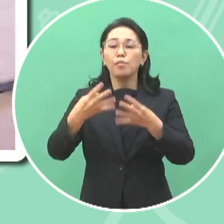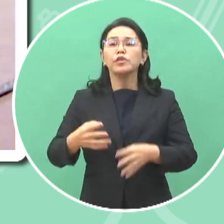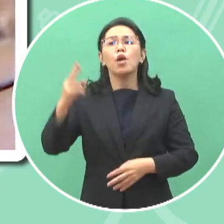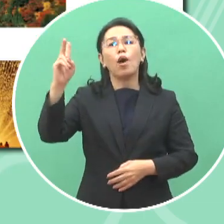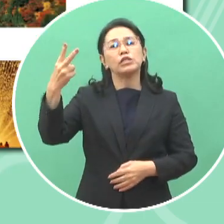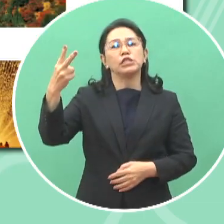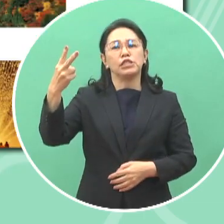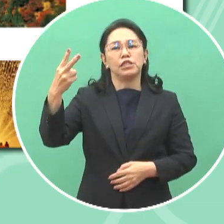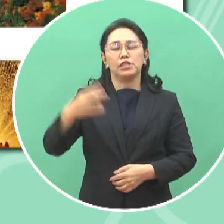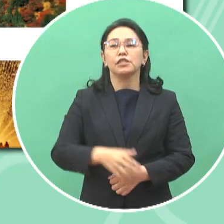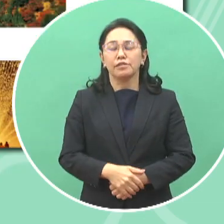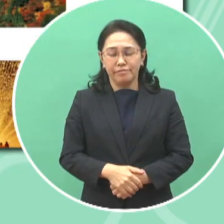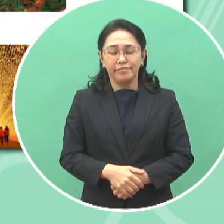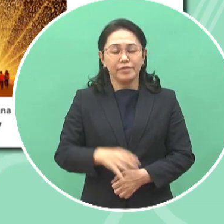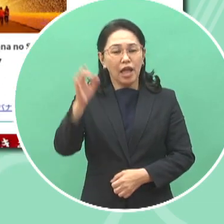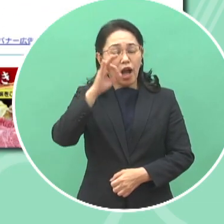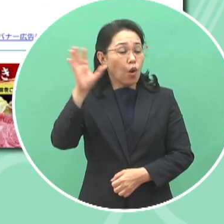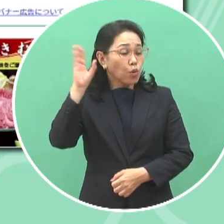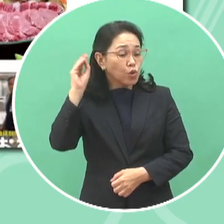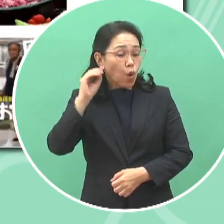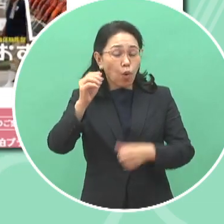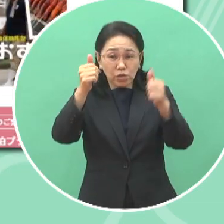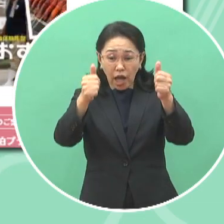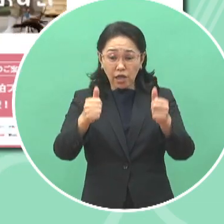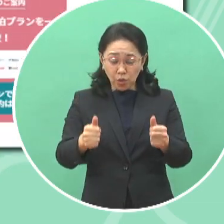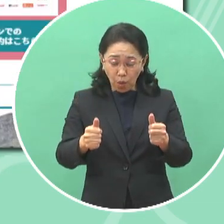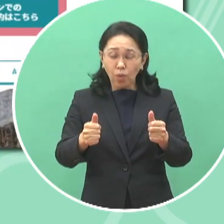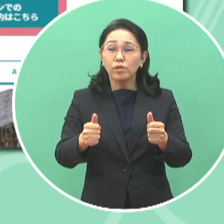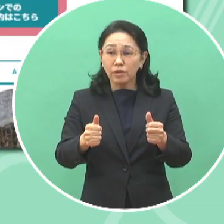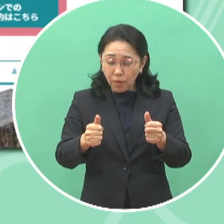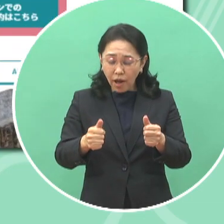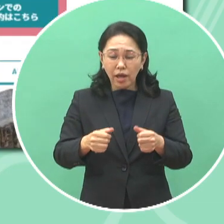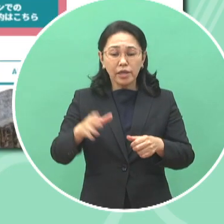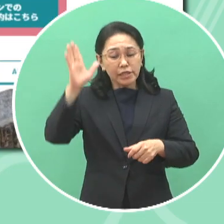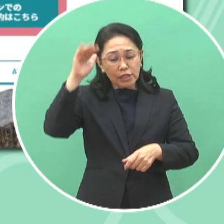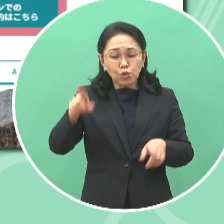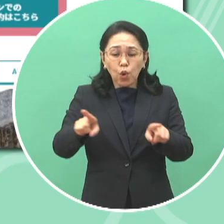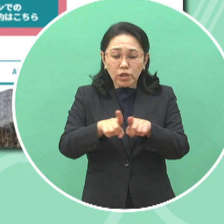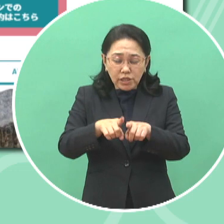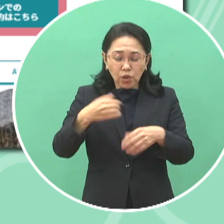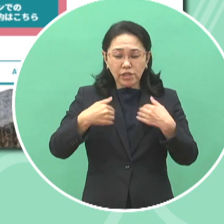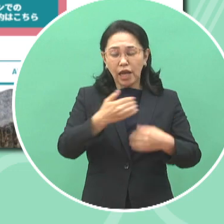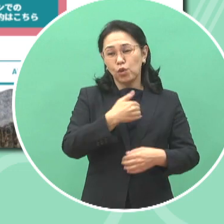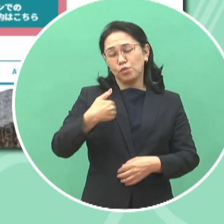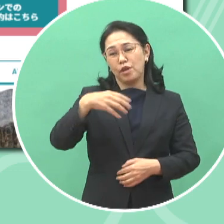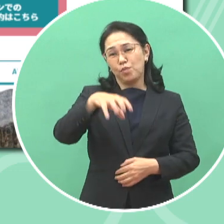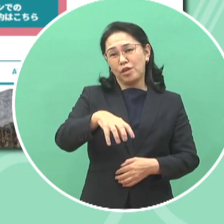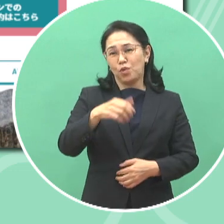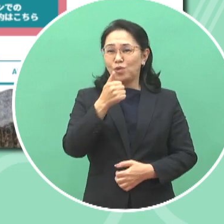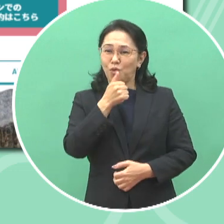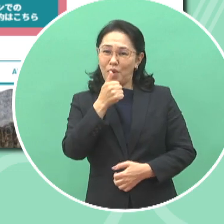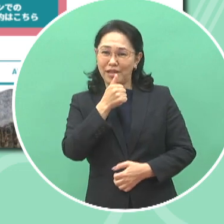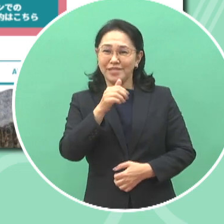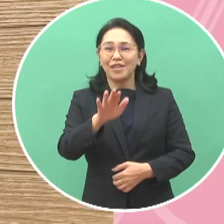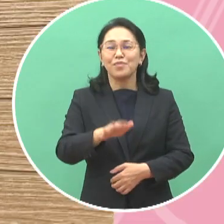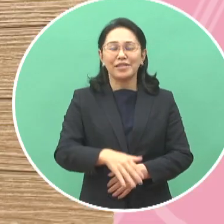位。観光情報サイトの観光三重では犬と一緒に楽しめるスポットを紹介しています